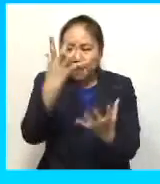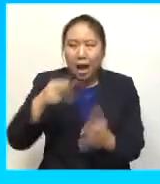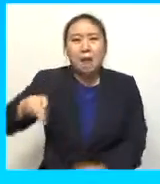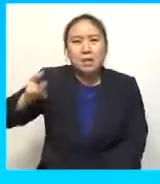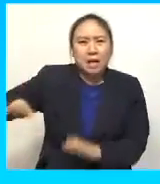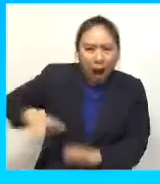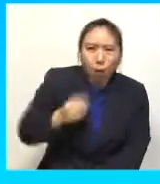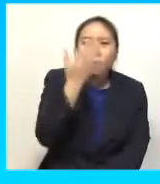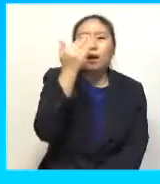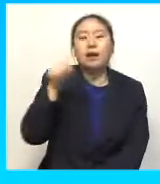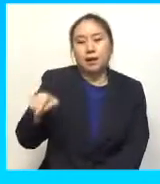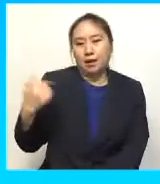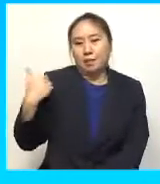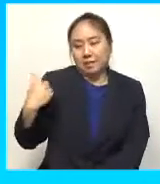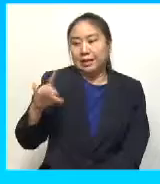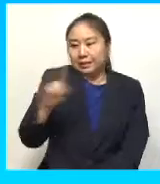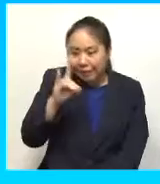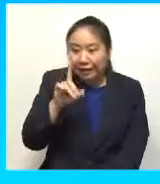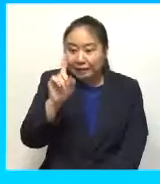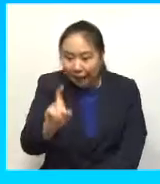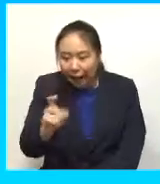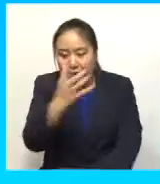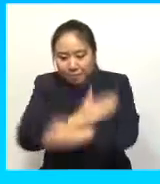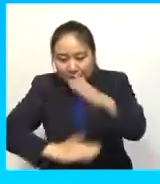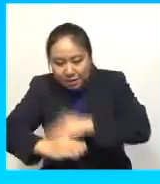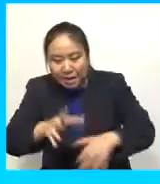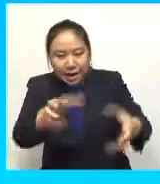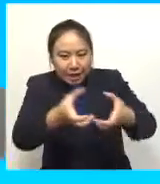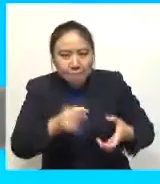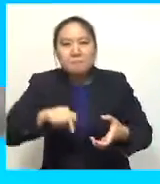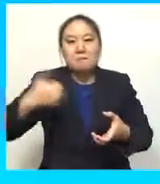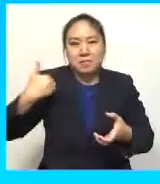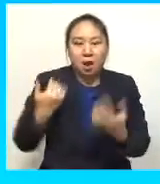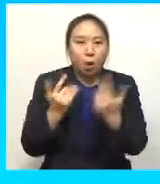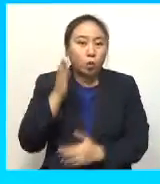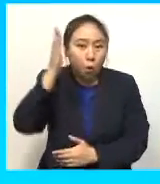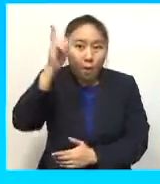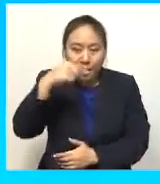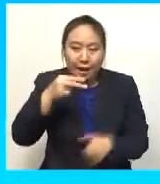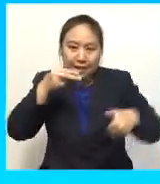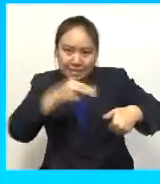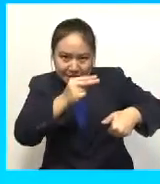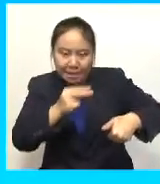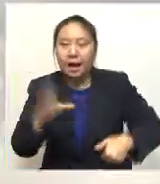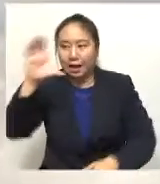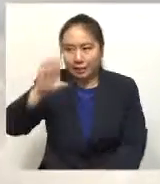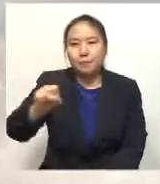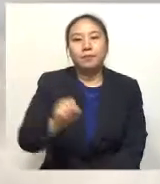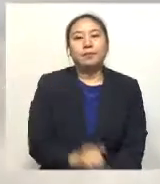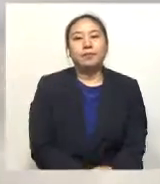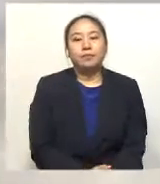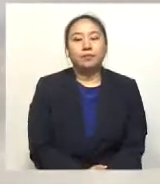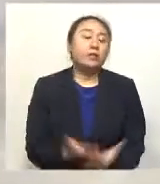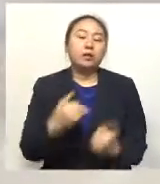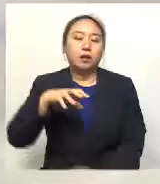และยังมีซากสัตว์ป่าครอบครองด้วยจากนี้ไปก็จะขยายผลไปยังกลุ่มคนล่าด้วยนะคะ ค่ะทั้งนี้ทางกรมอุทย